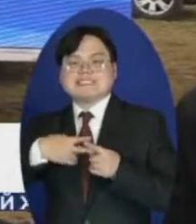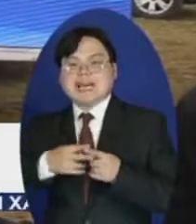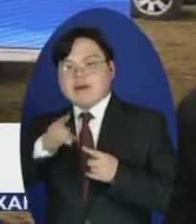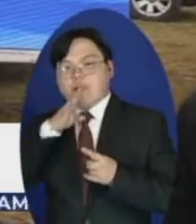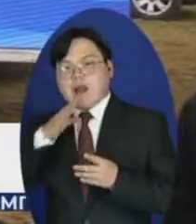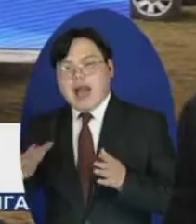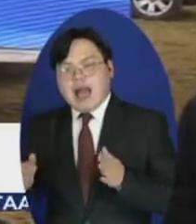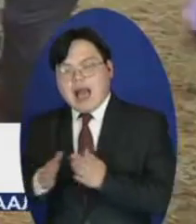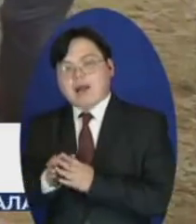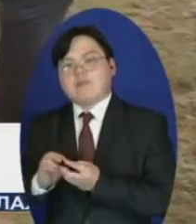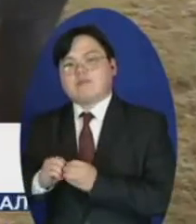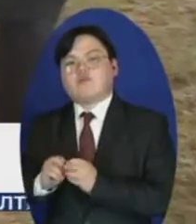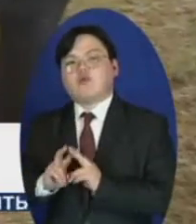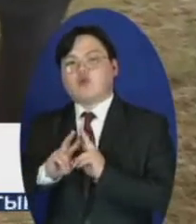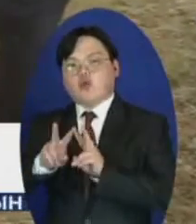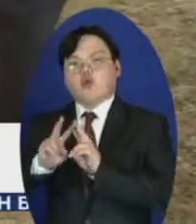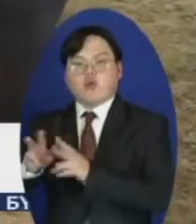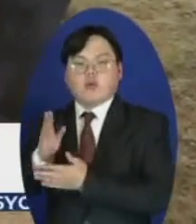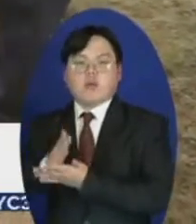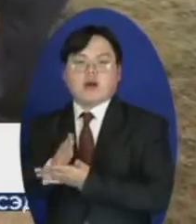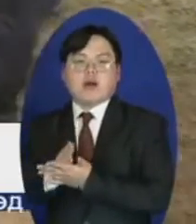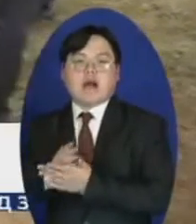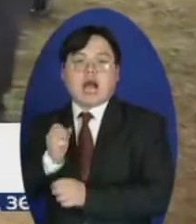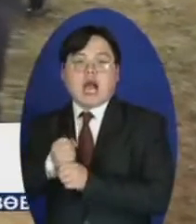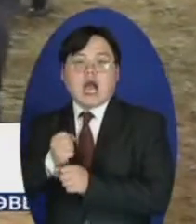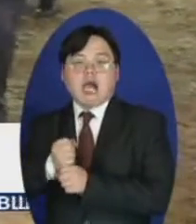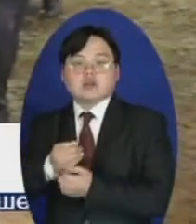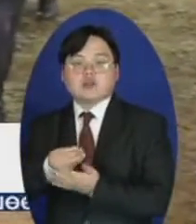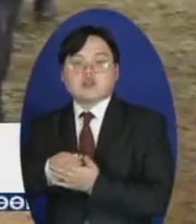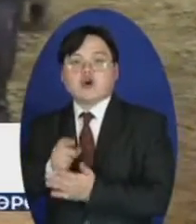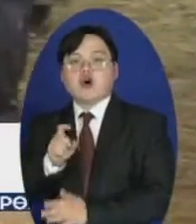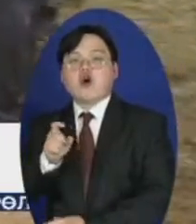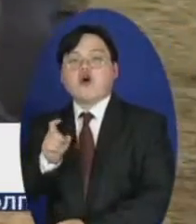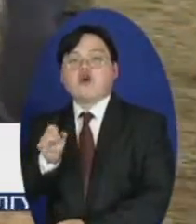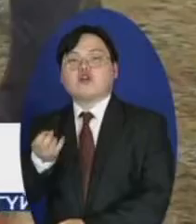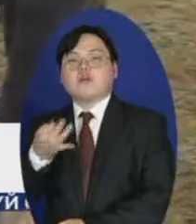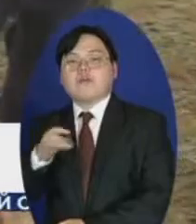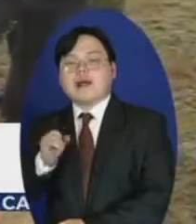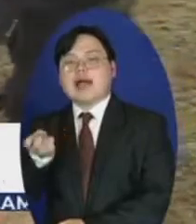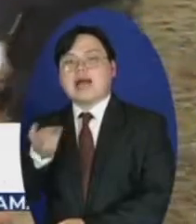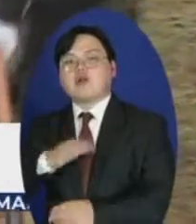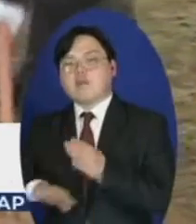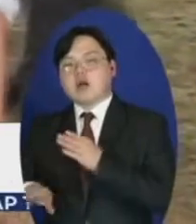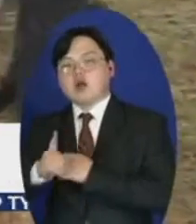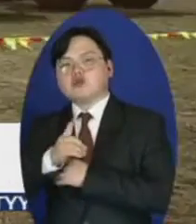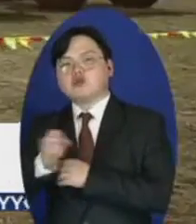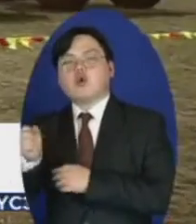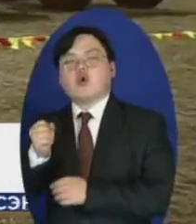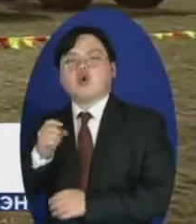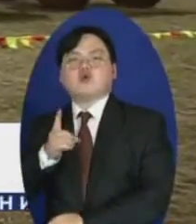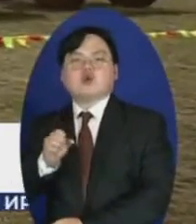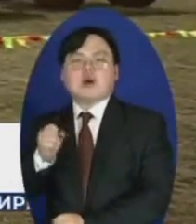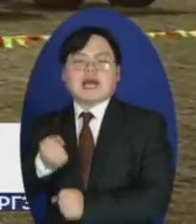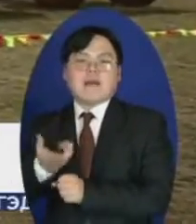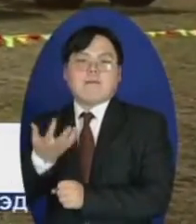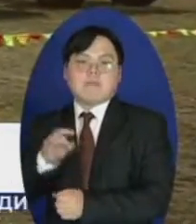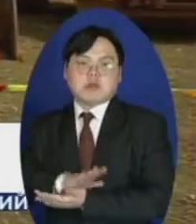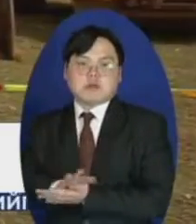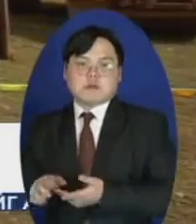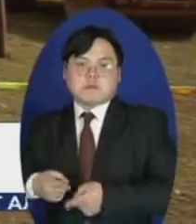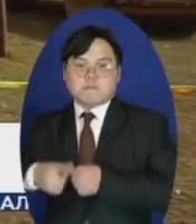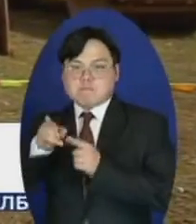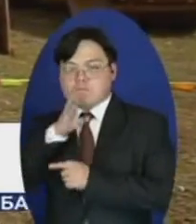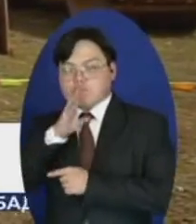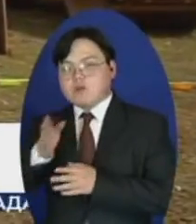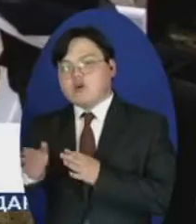ажлуудыг хамтд нь хийгээд эхлүүлж байгаа. Түнчлэн ажилчдын хөдөлмөрийн аюул байдал, эрүүл ахуйн нөхцөлийг хангасан 100 гаруй ажлын байр гишнэр болно.